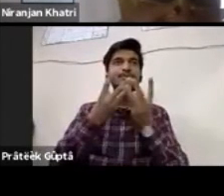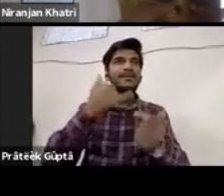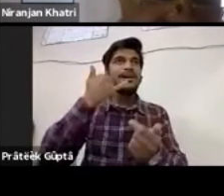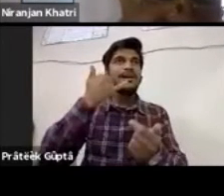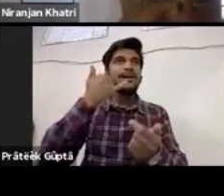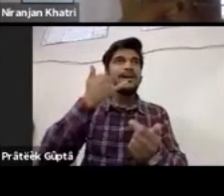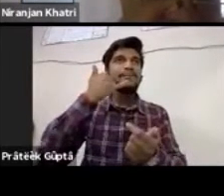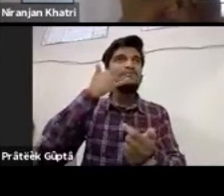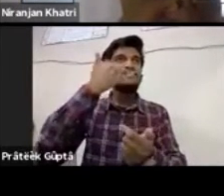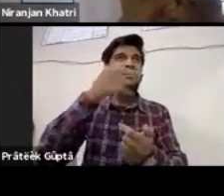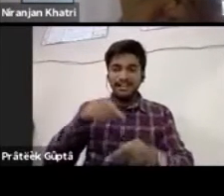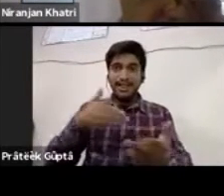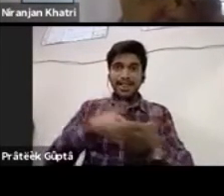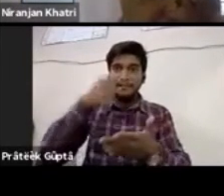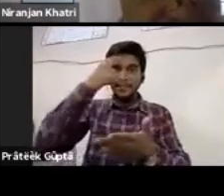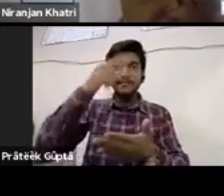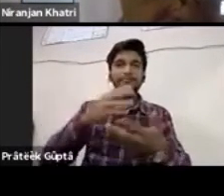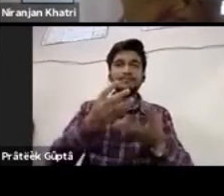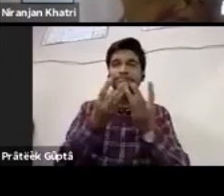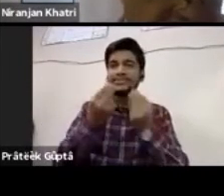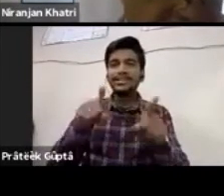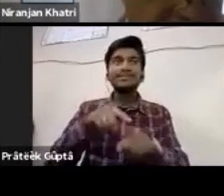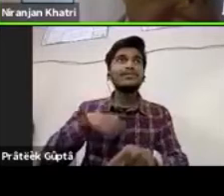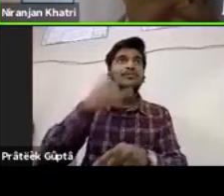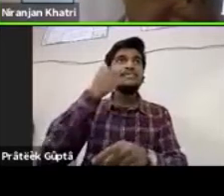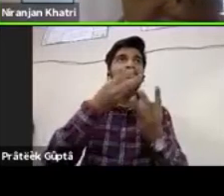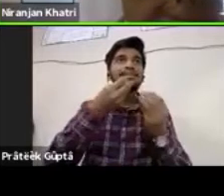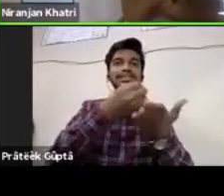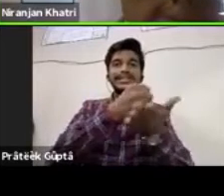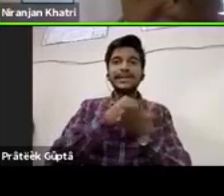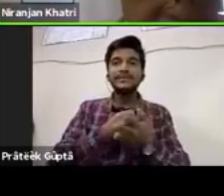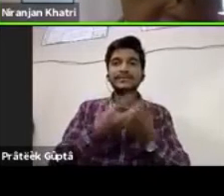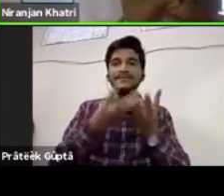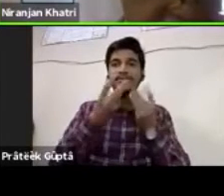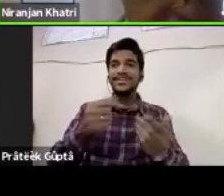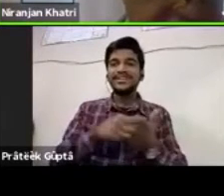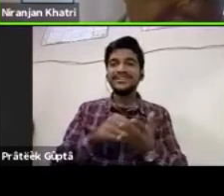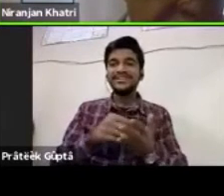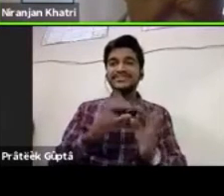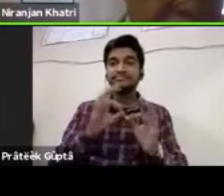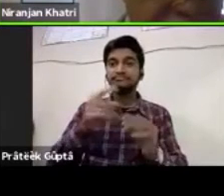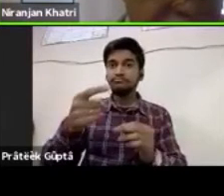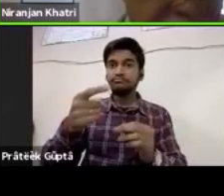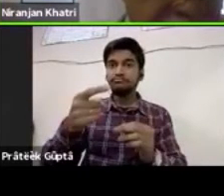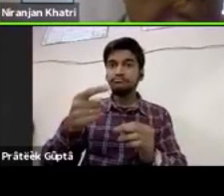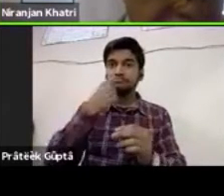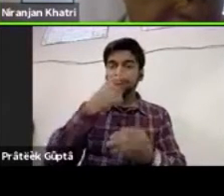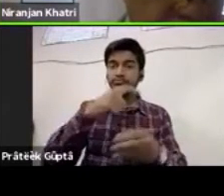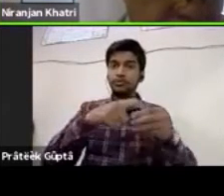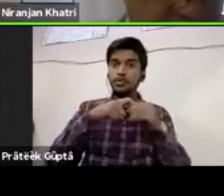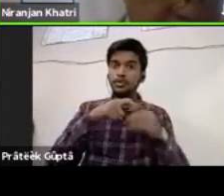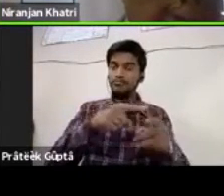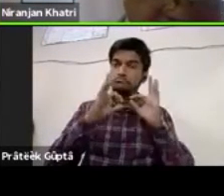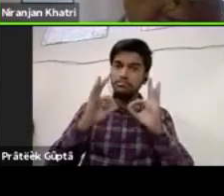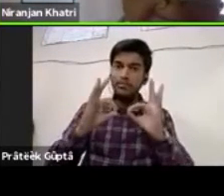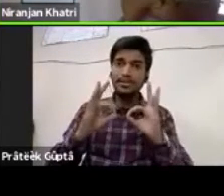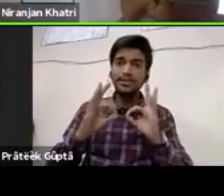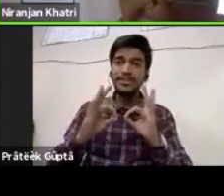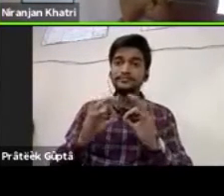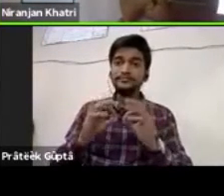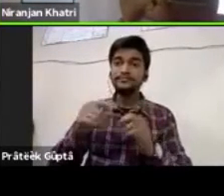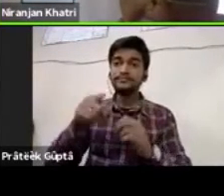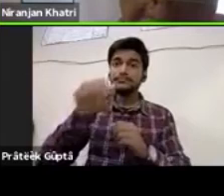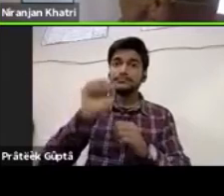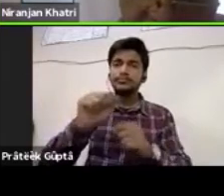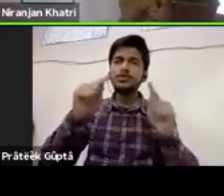मिनिमम एफर्ट के उनसे नॉलेज ले पाए? आकाश दीप, आपका क्वेश्चन बहुत ही अच्छा है। तो मेरा शॉर्ट सवाल